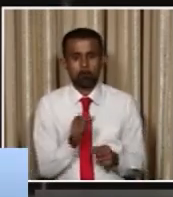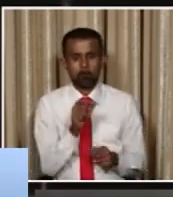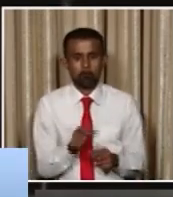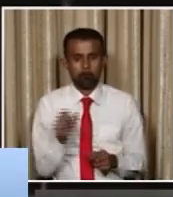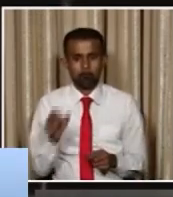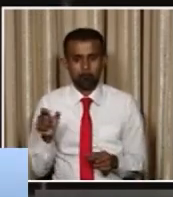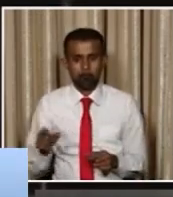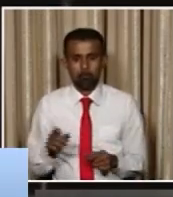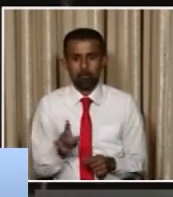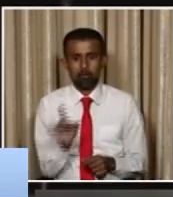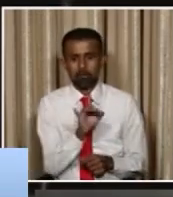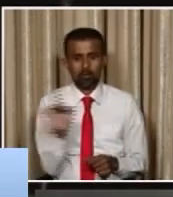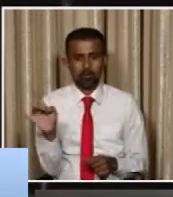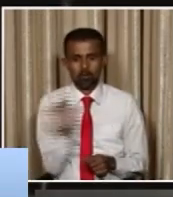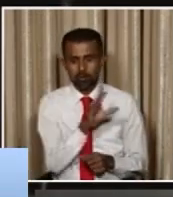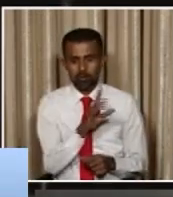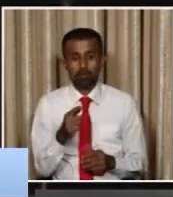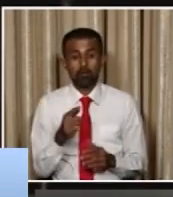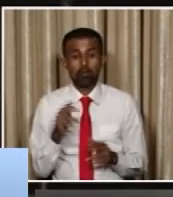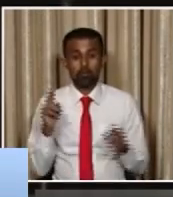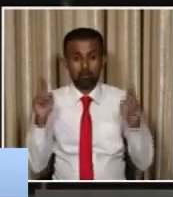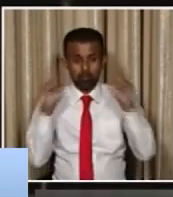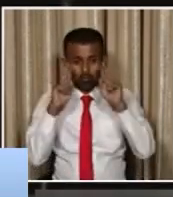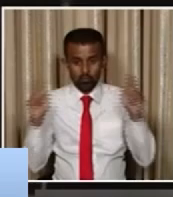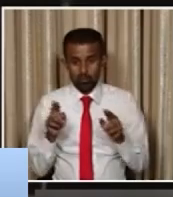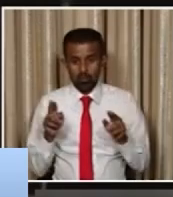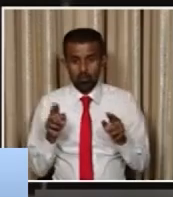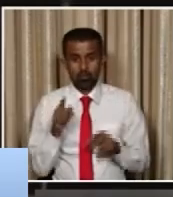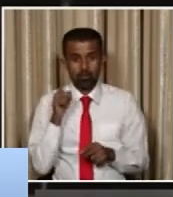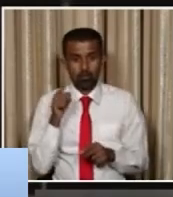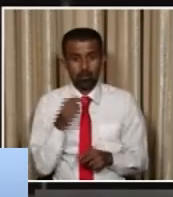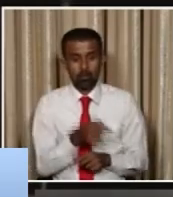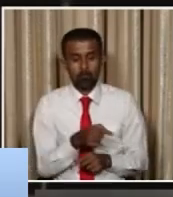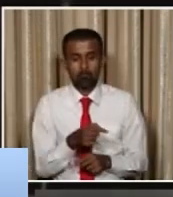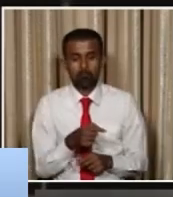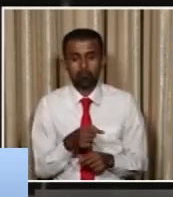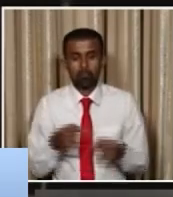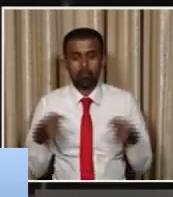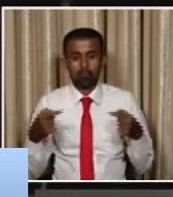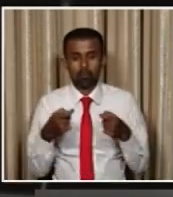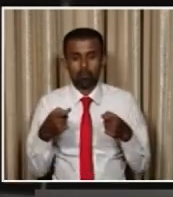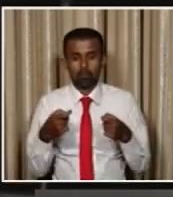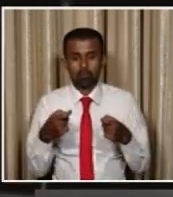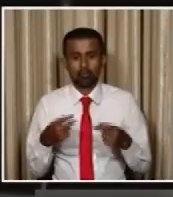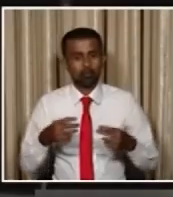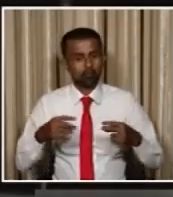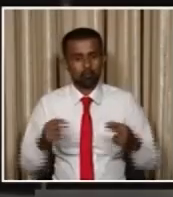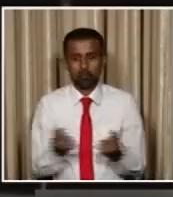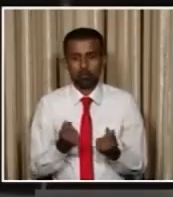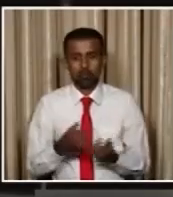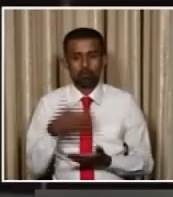අද එක හඬකින් කිව්වේ ඊශ්‍රායලයටත් ජාත්‍යන්තරයටත් මෙම ඒ යුද්ධය පුළුවන් තරම් ඉක්මනටම